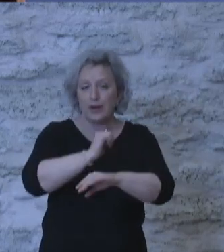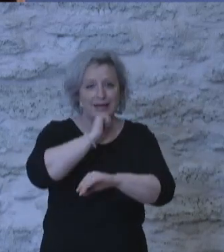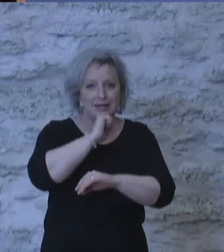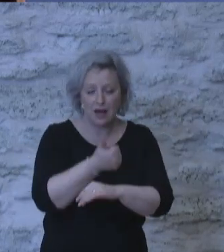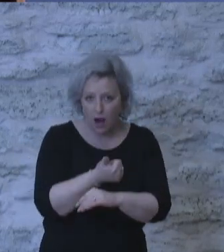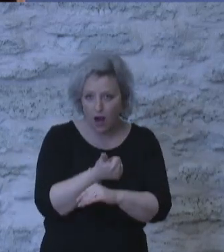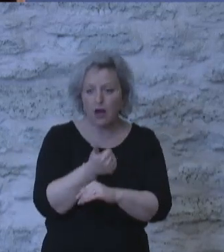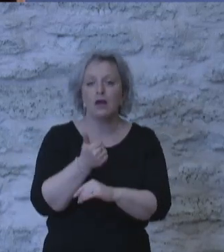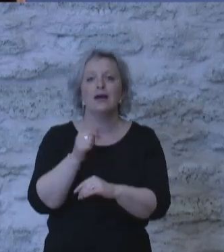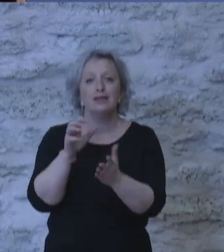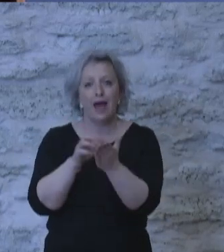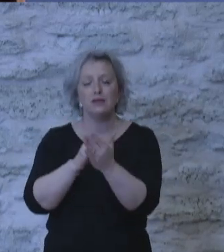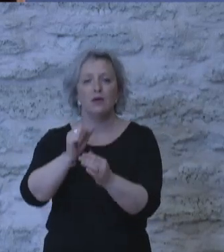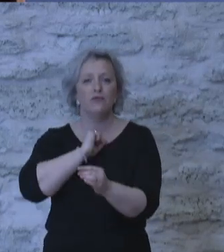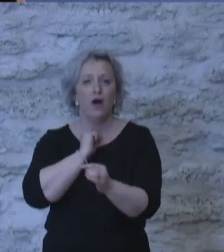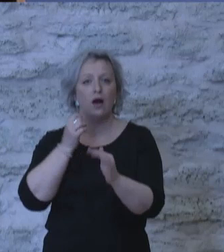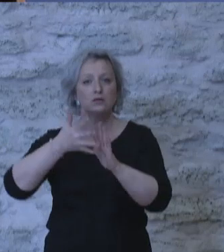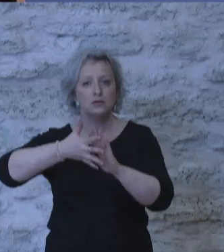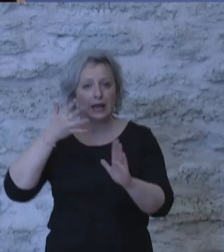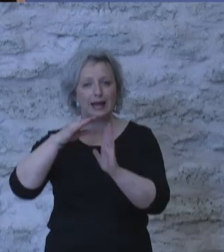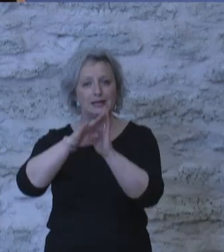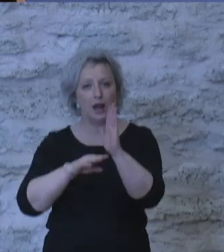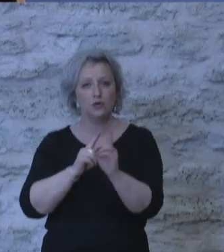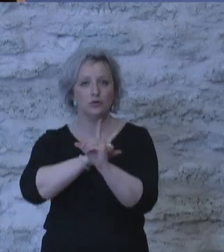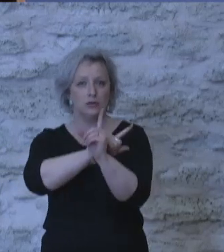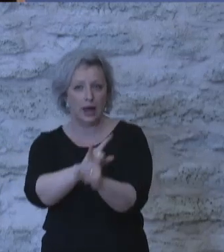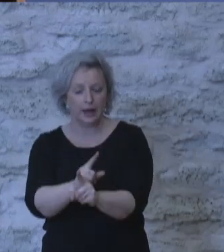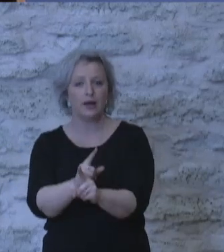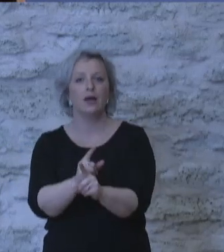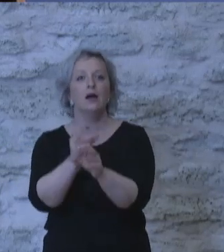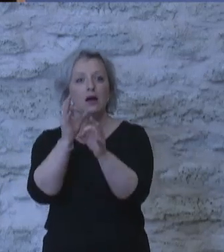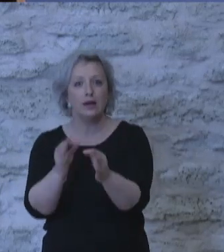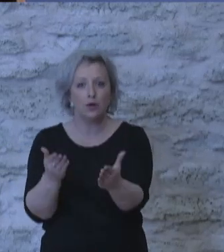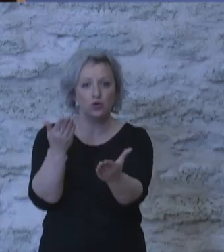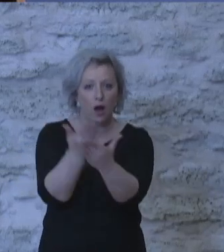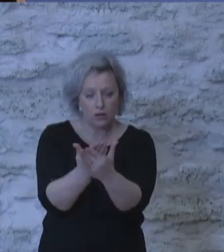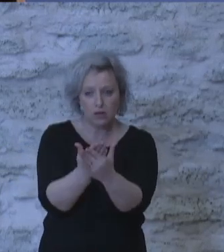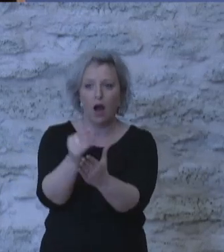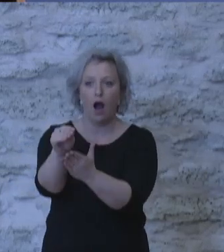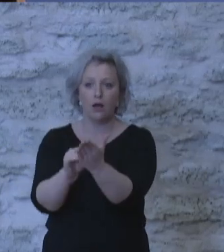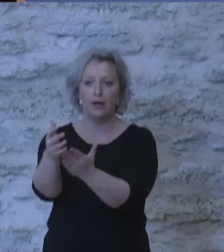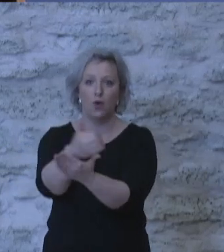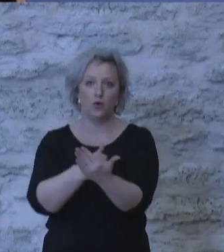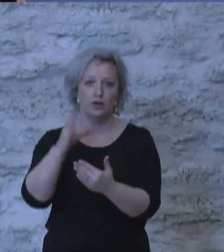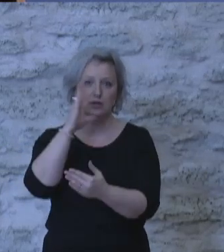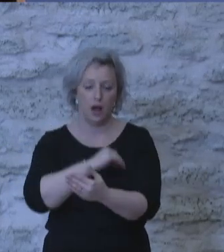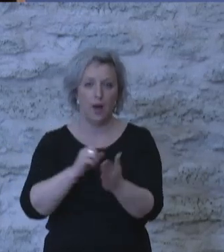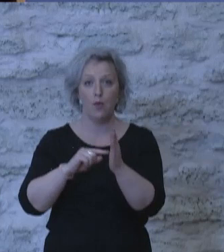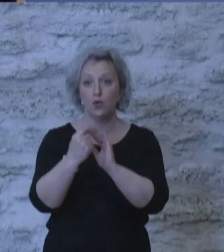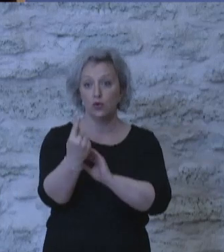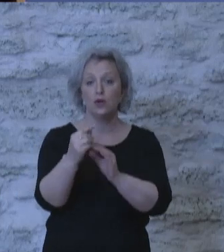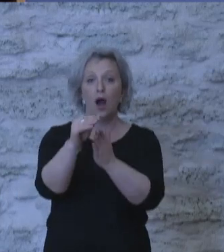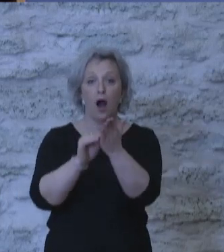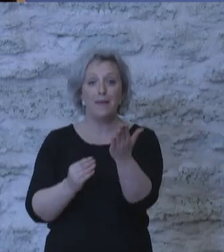õiguslikku alust sellise andme vahetuse võimaldamiseks. Kõigepealt punkt üks andmete edastamine peab olema